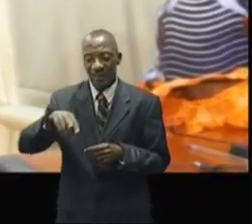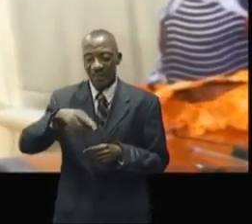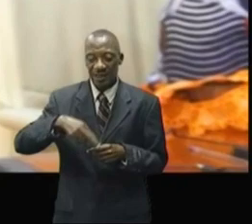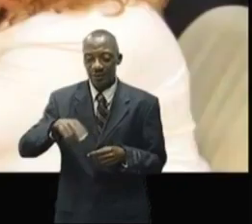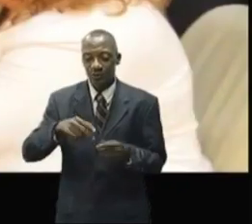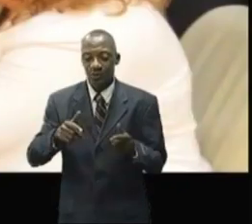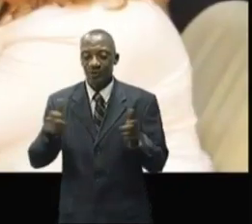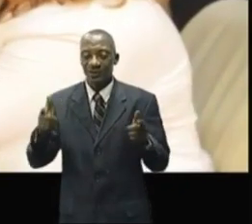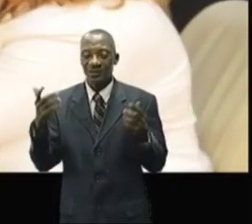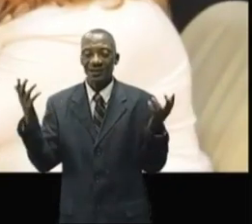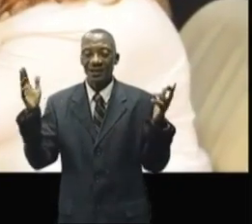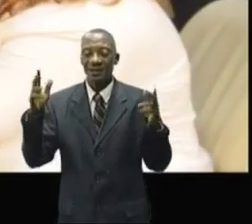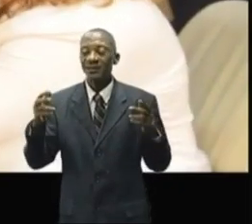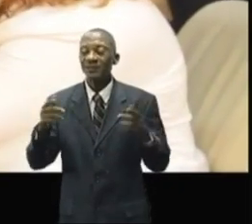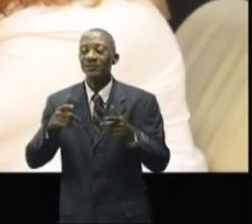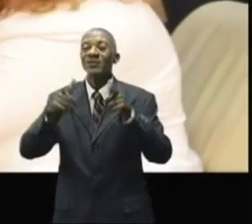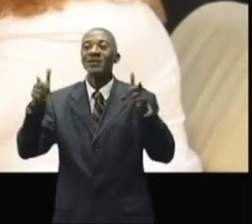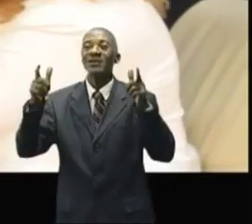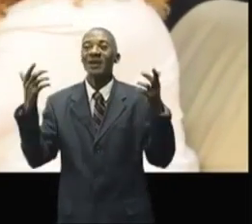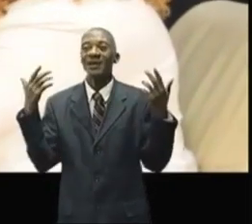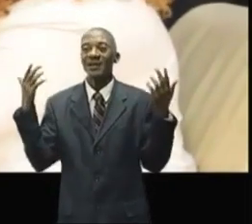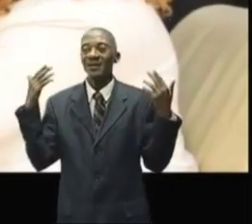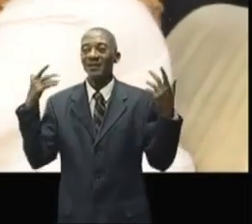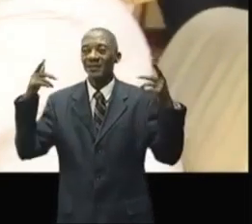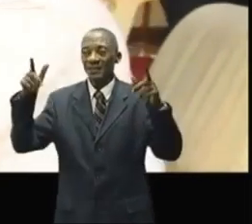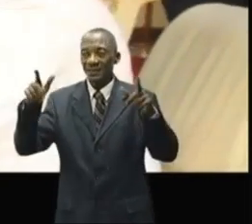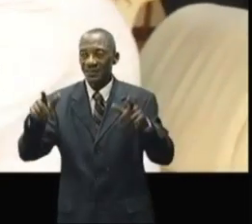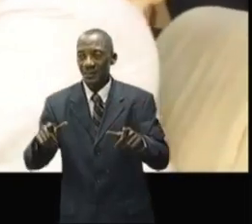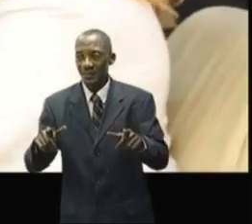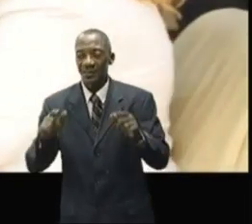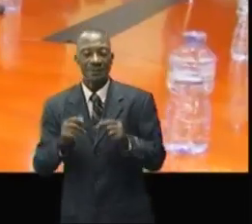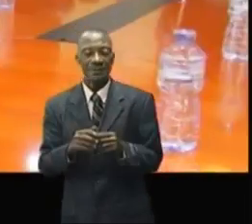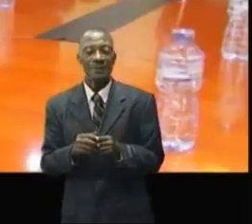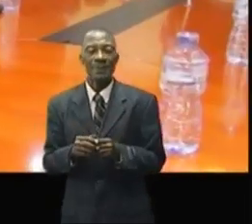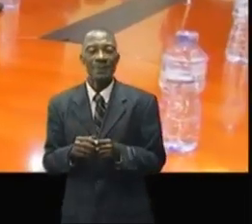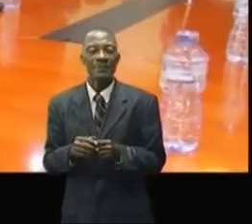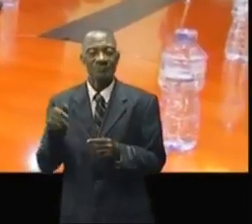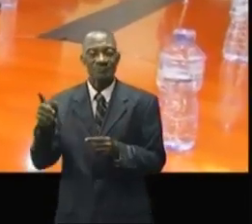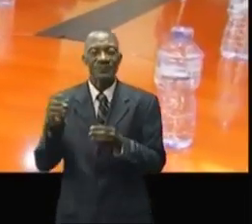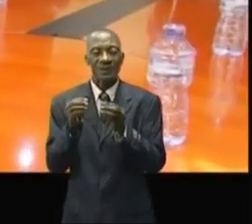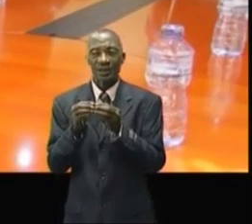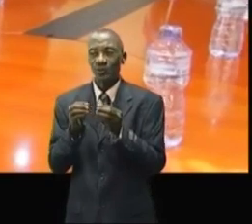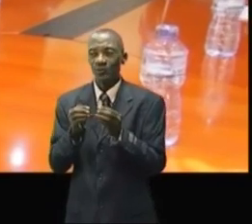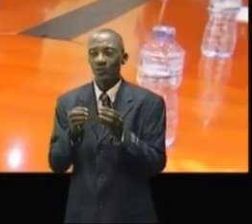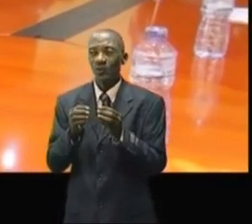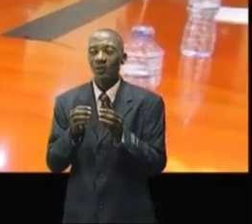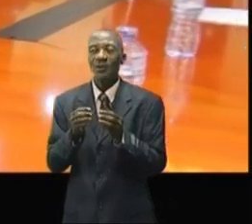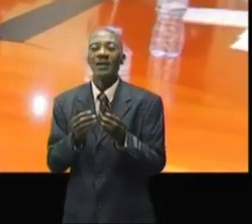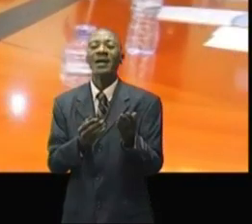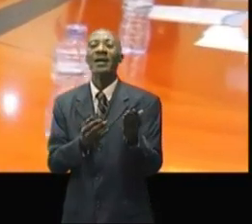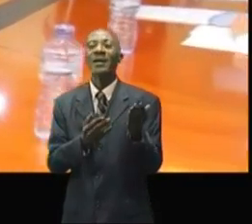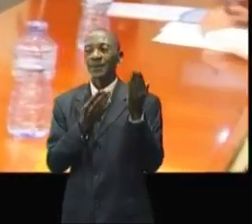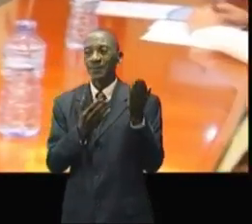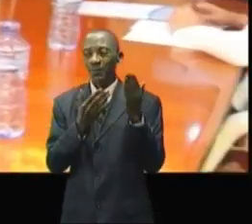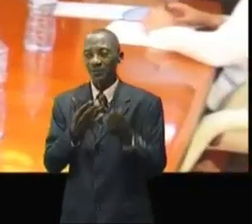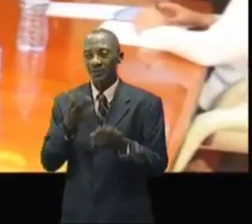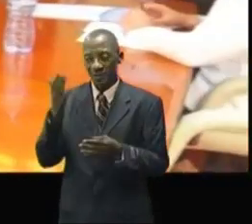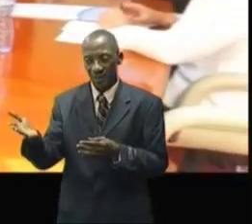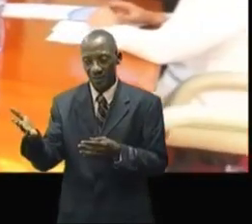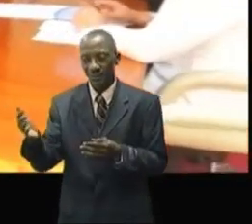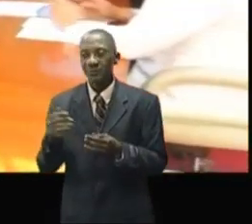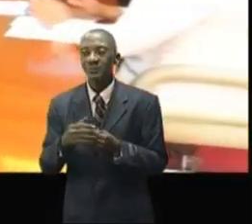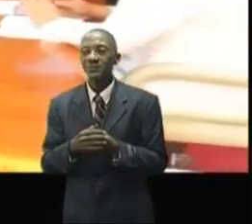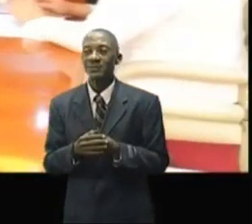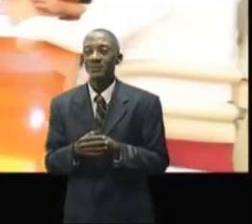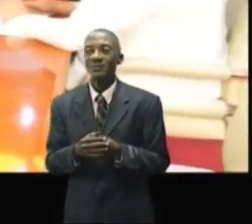secrétaire général de l'ONU pour la région des Grands Lacs. Les deux personnalités ont insisté sur le respect des engagements de pays